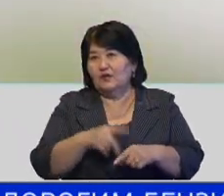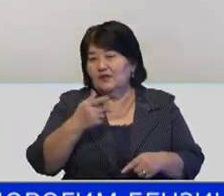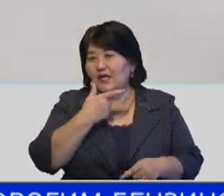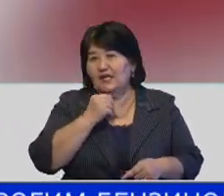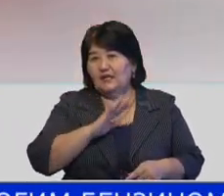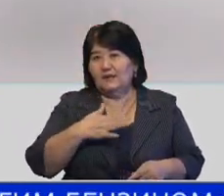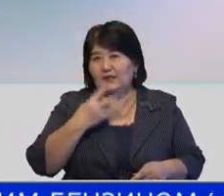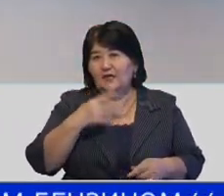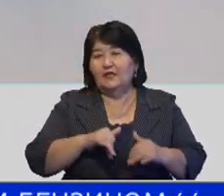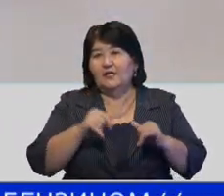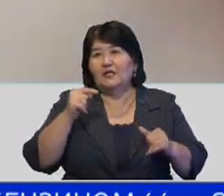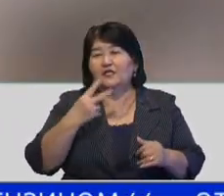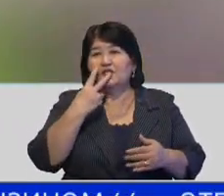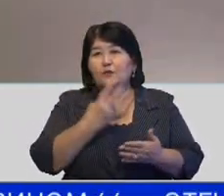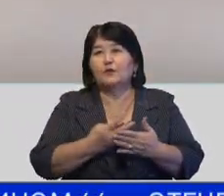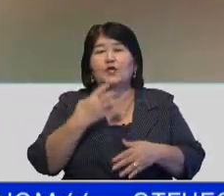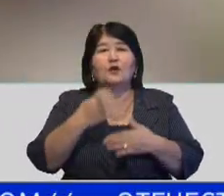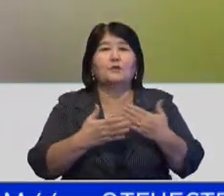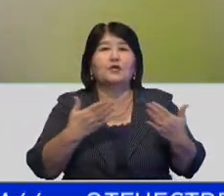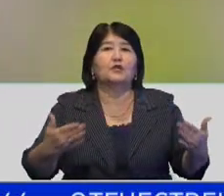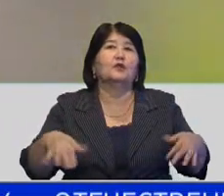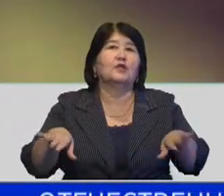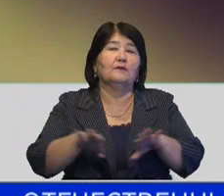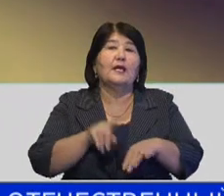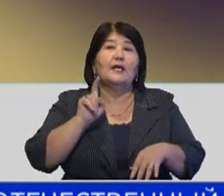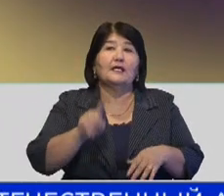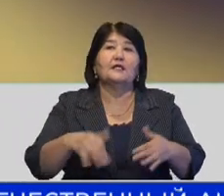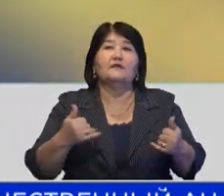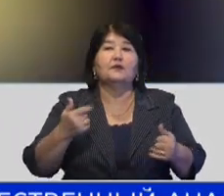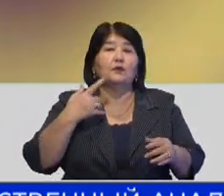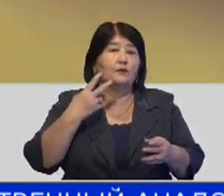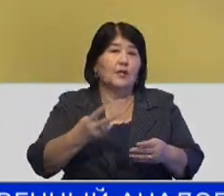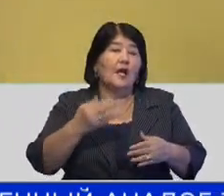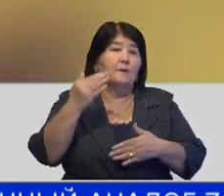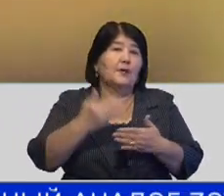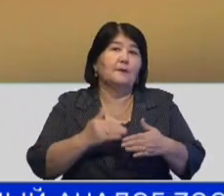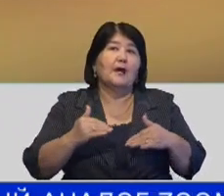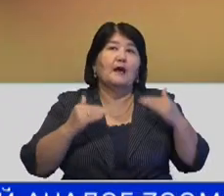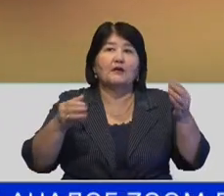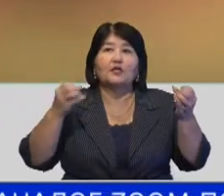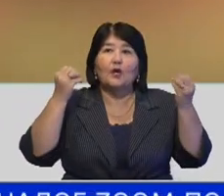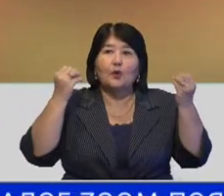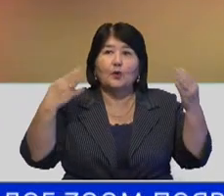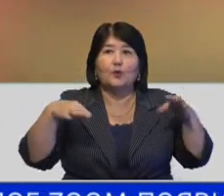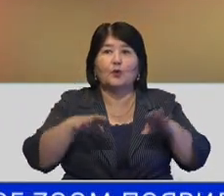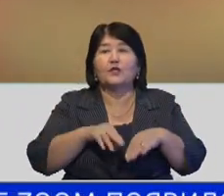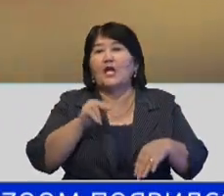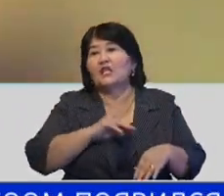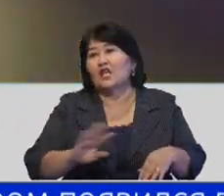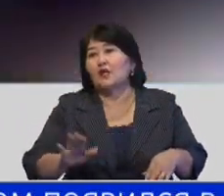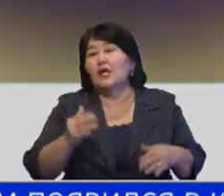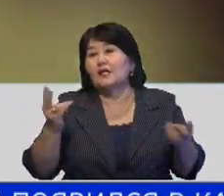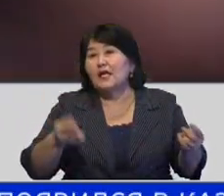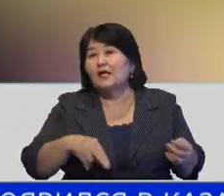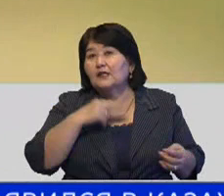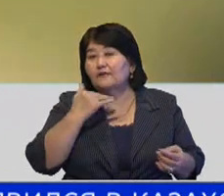не красят нас набирают тысячи просмотров в международных пабликах из этого всего явствует что программы по повышению культурного уровня не работают